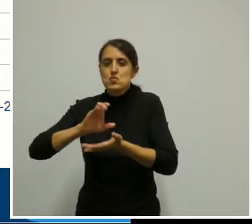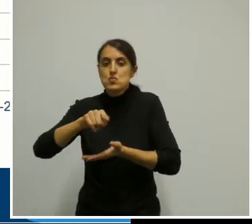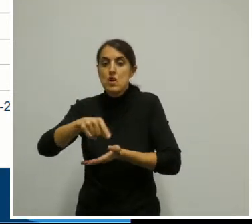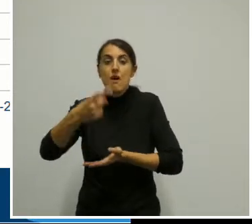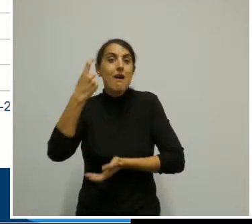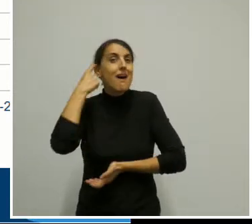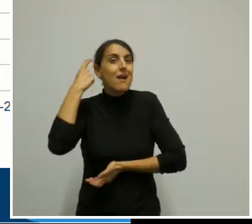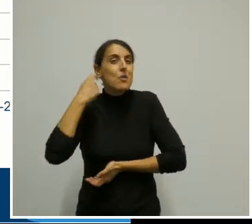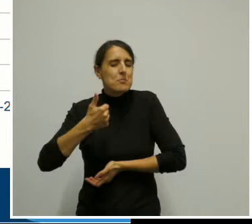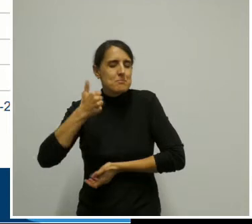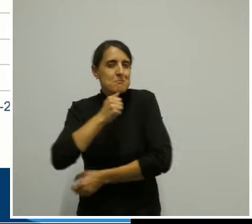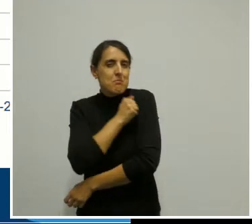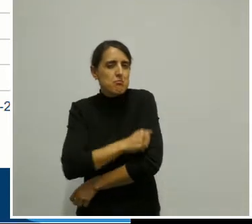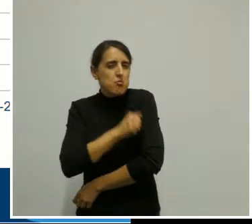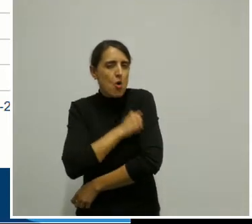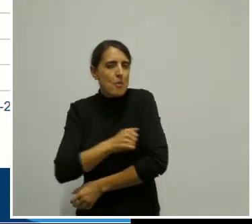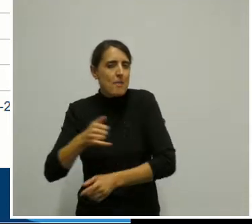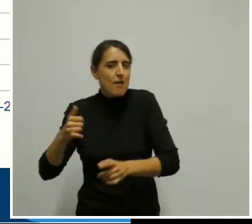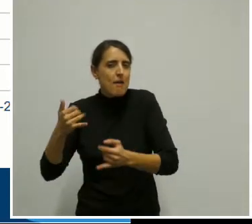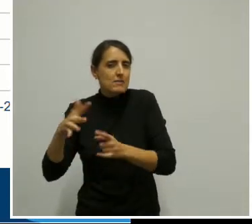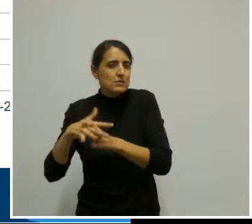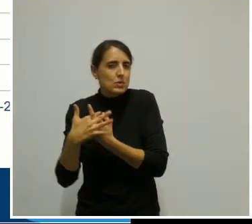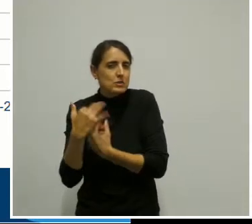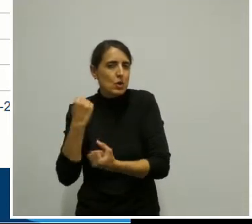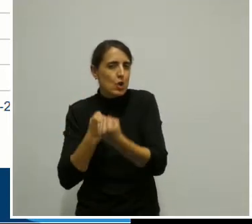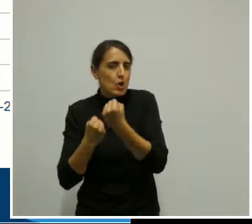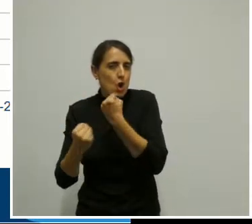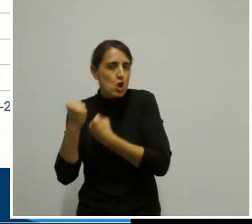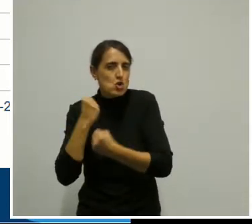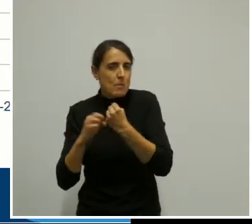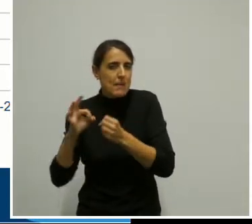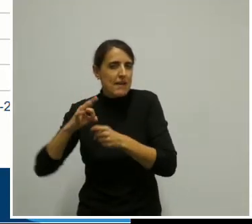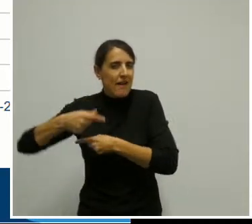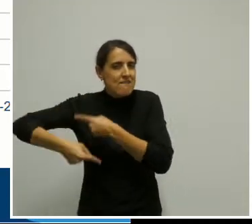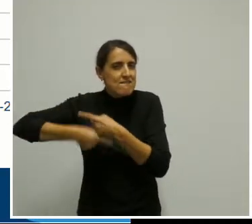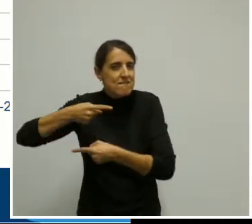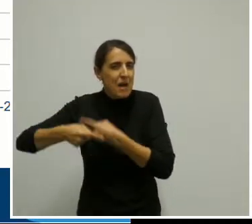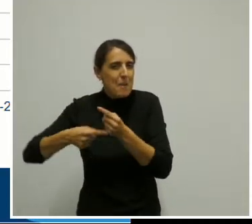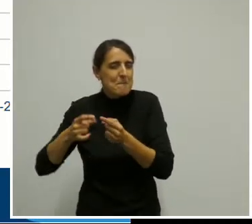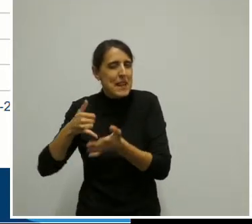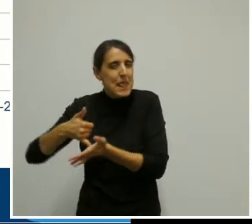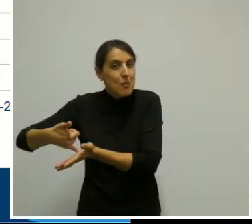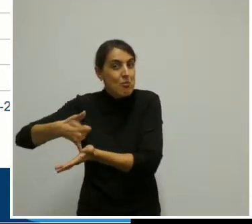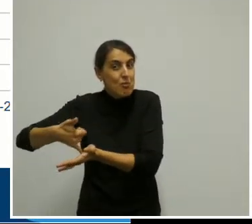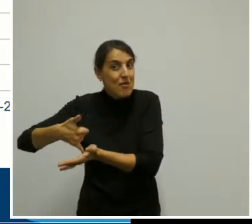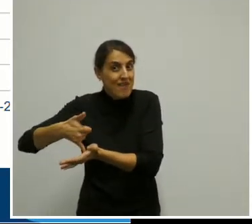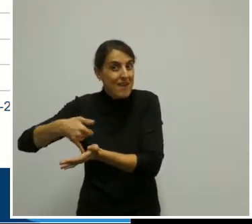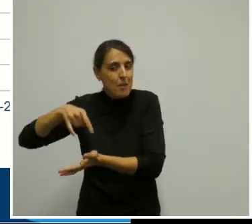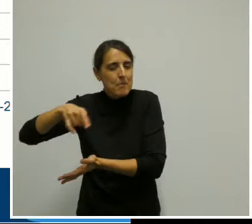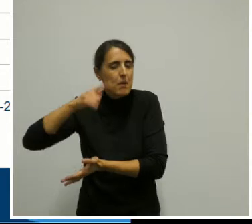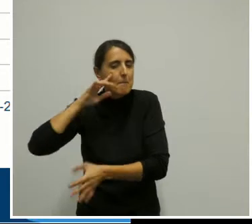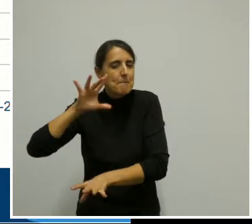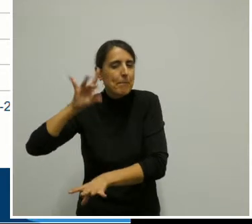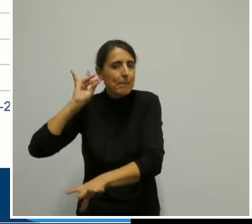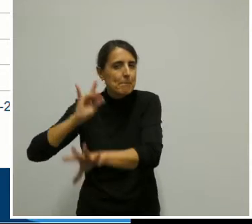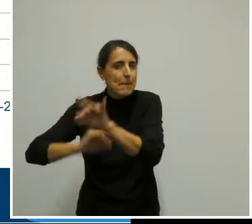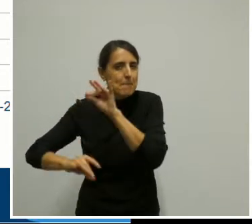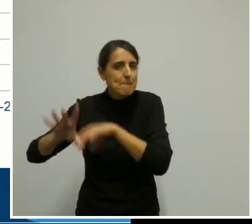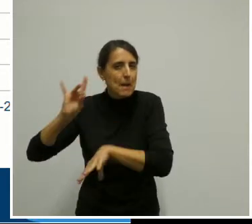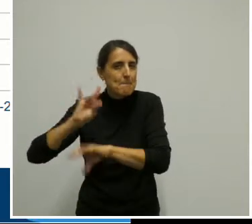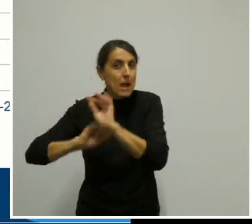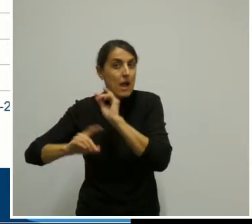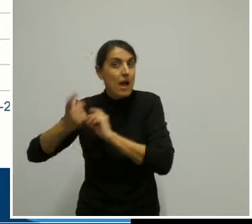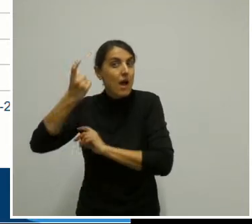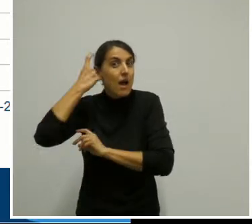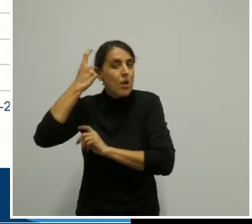aquest alumnat el 18 i 19, en aquesta gràfica ho podeu veure, s'ha detectat cada vegada més